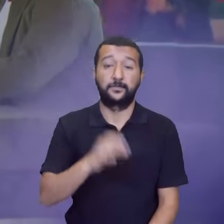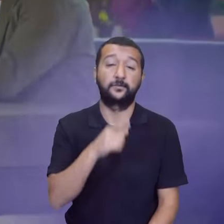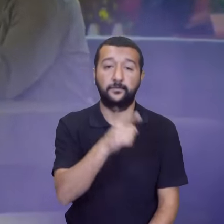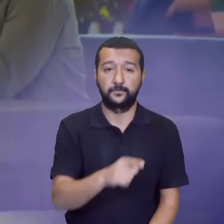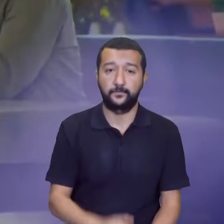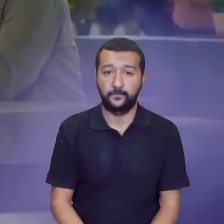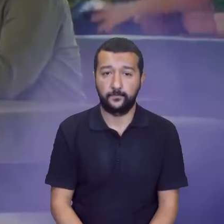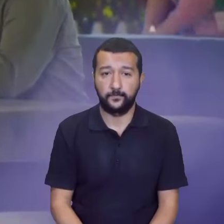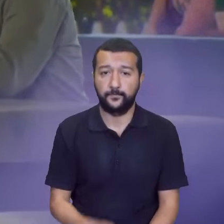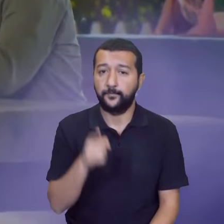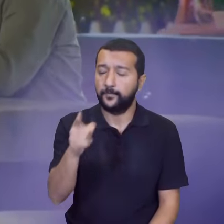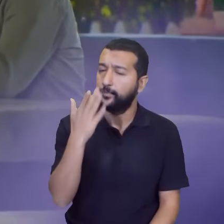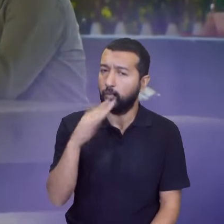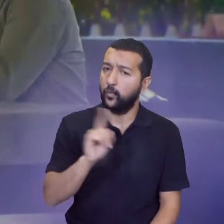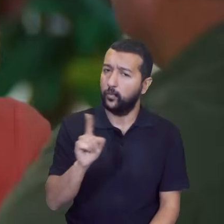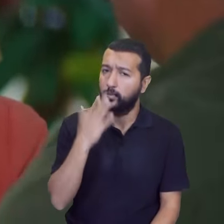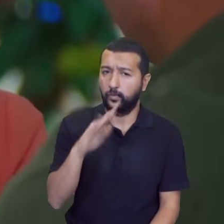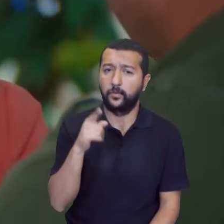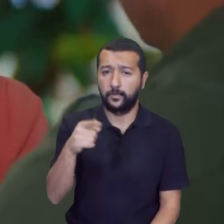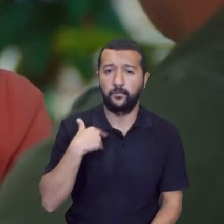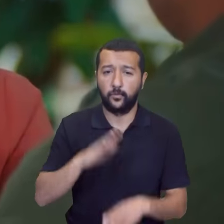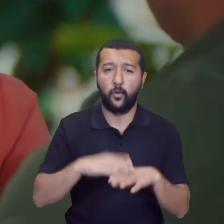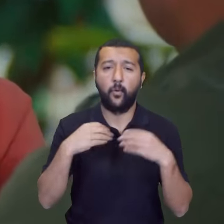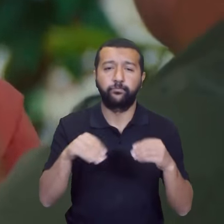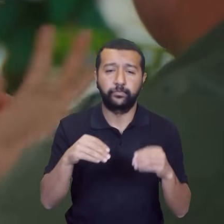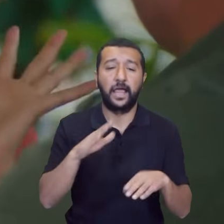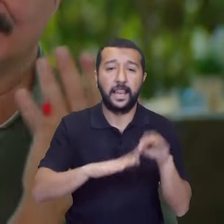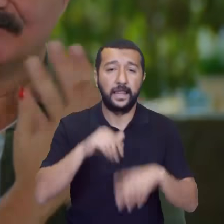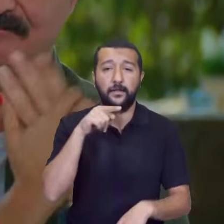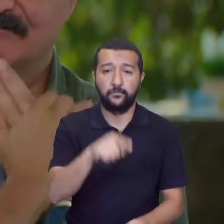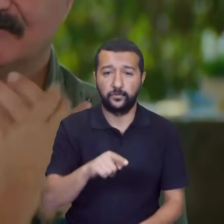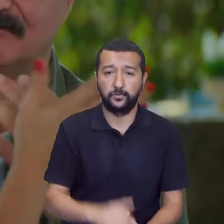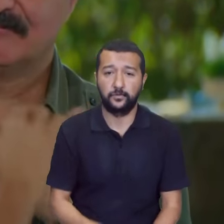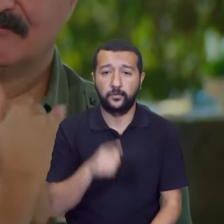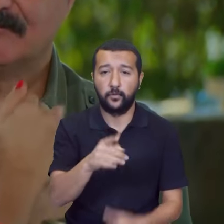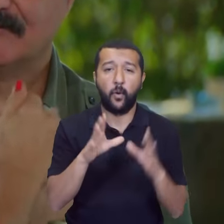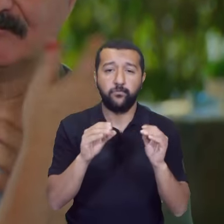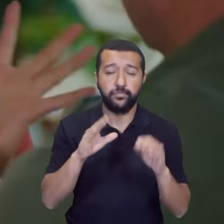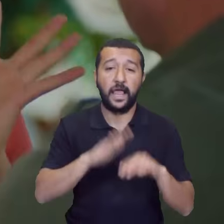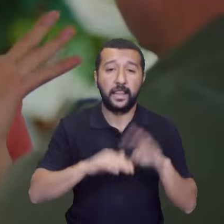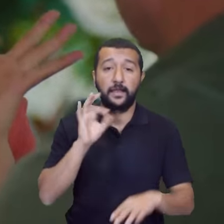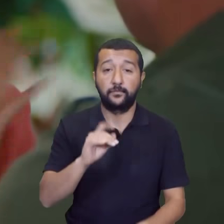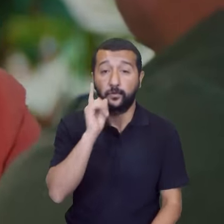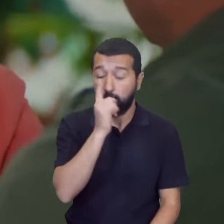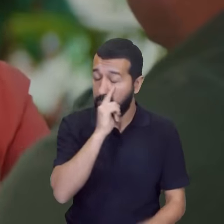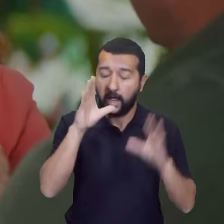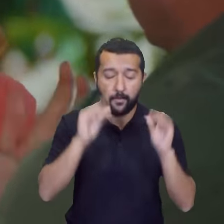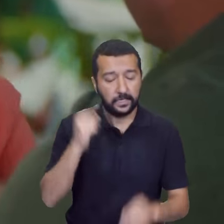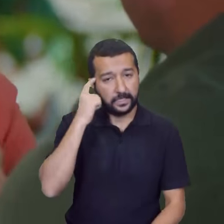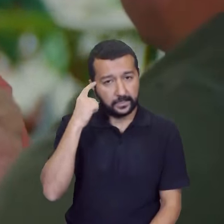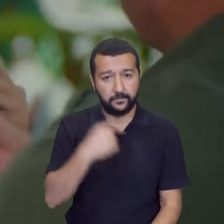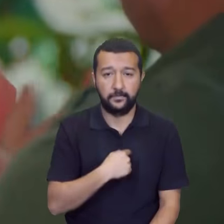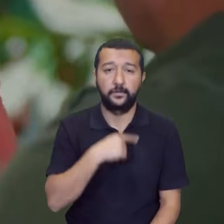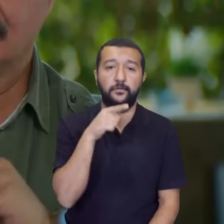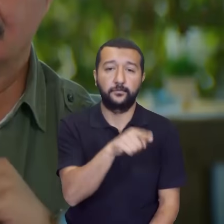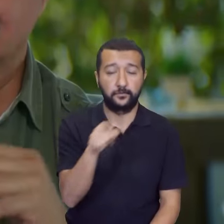ya. Yok ayol, yok. Ben bu tombilik elleri var ya, bu tombilik elleri ben böyle gözlerim kapalı tanırım.